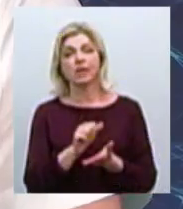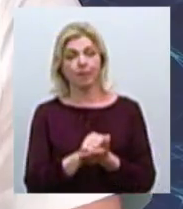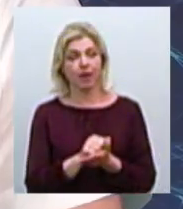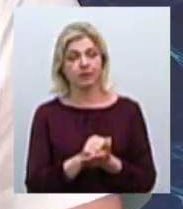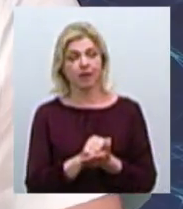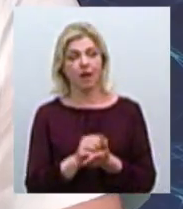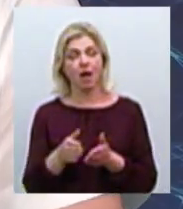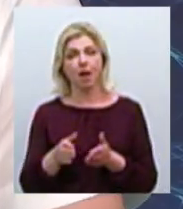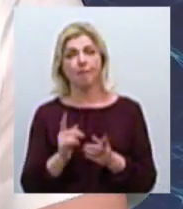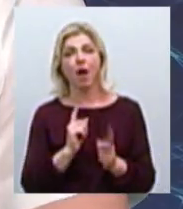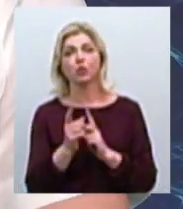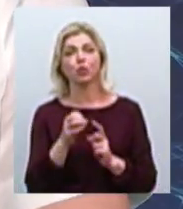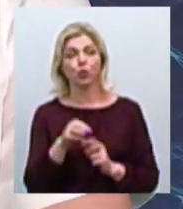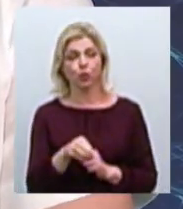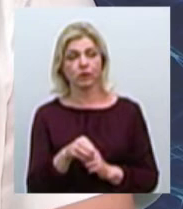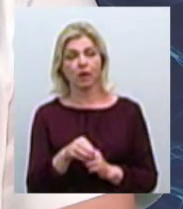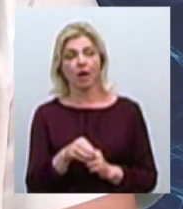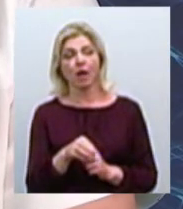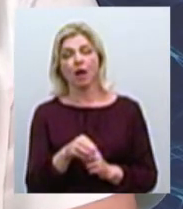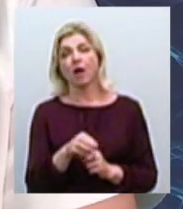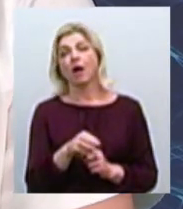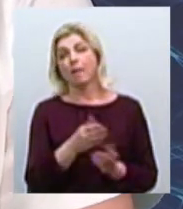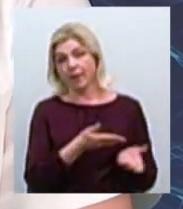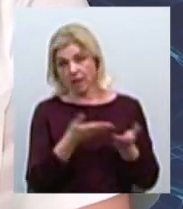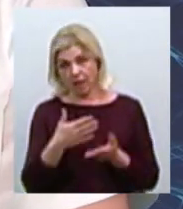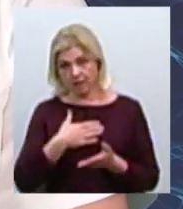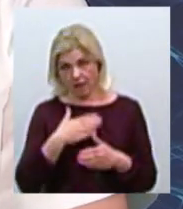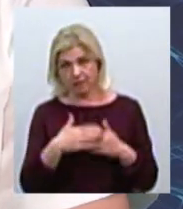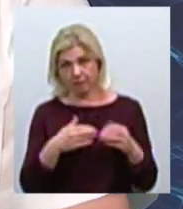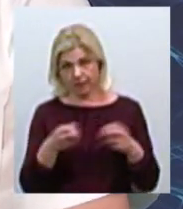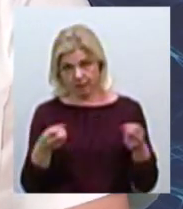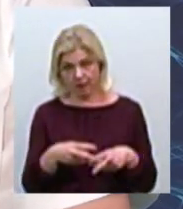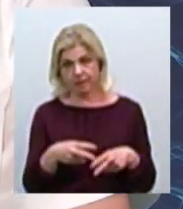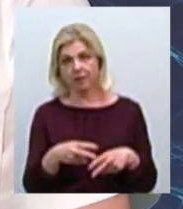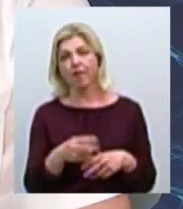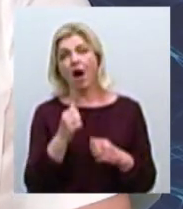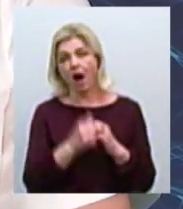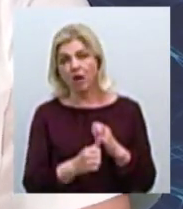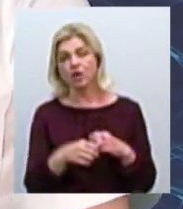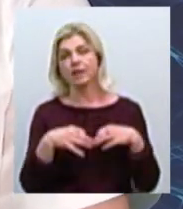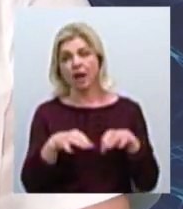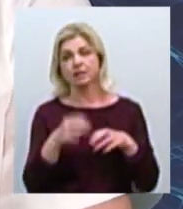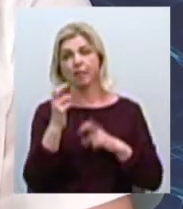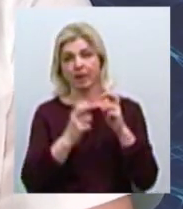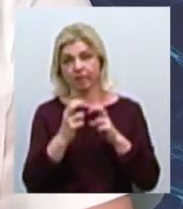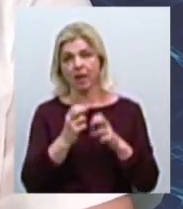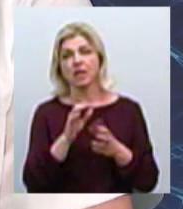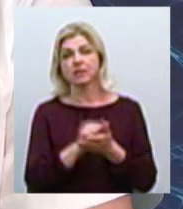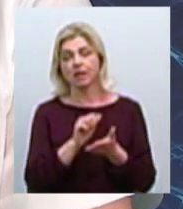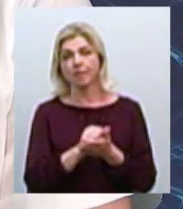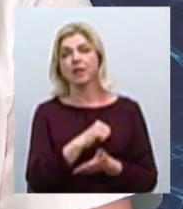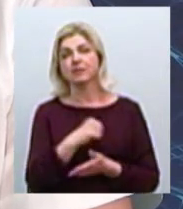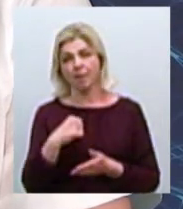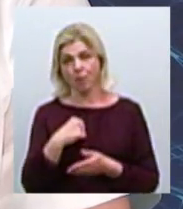Запрошували наших фахівців чи закордонних? Ні, кожне транспортне підприємство займається самою розробкою цих маршрутів.